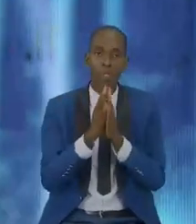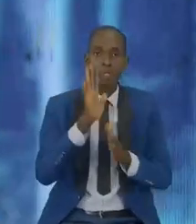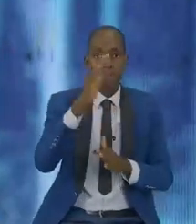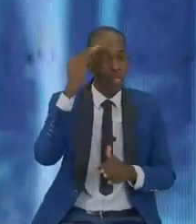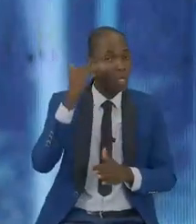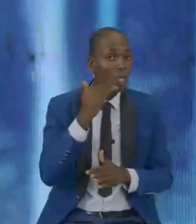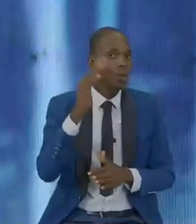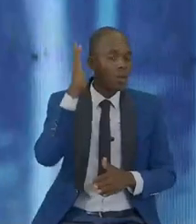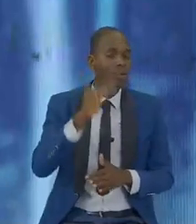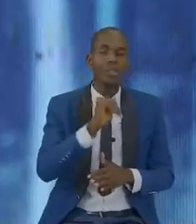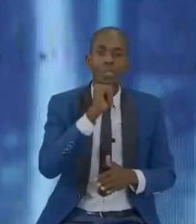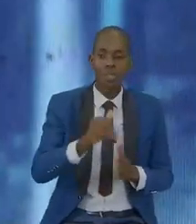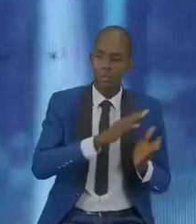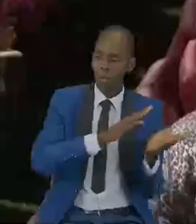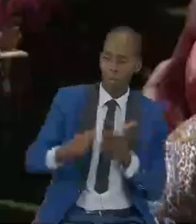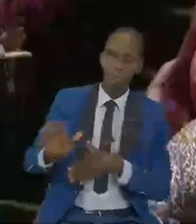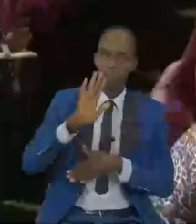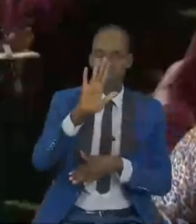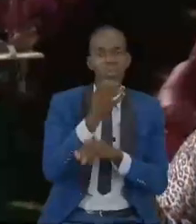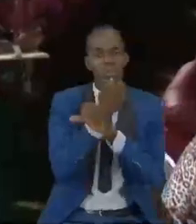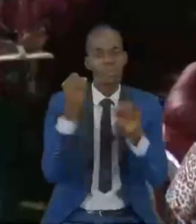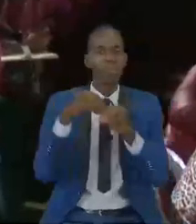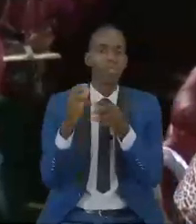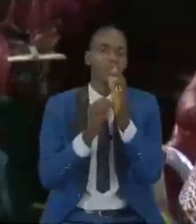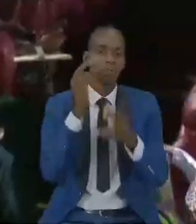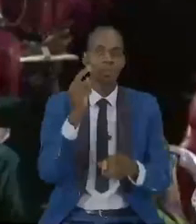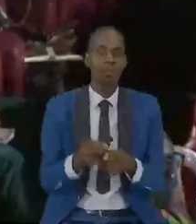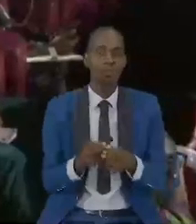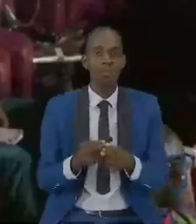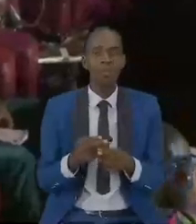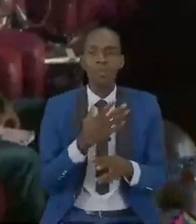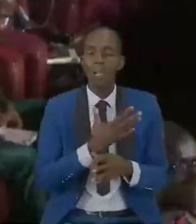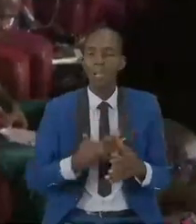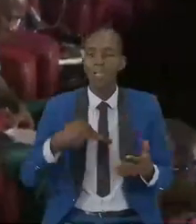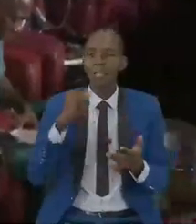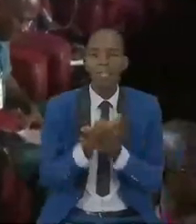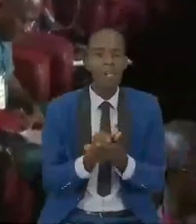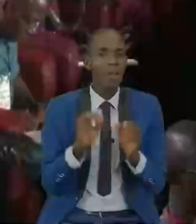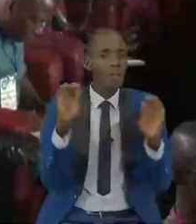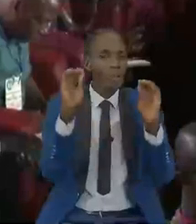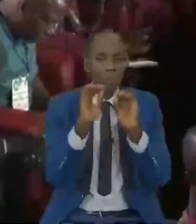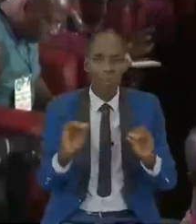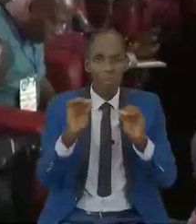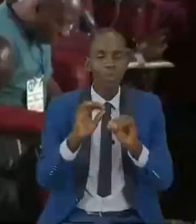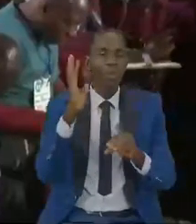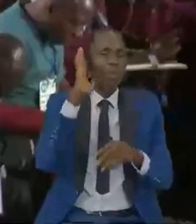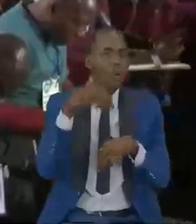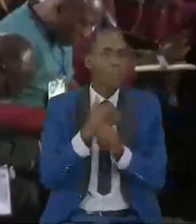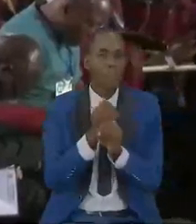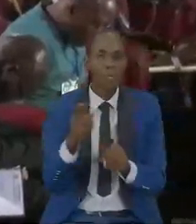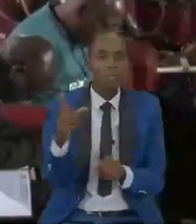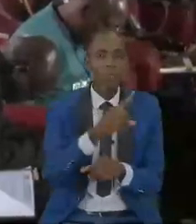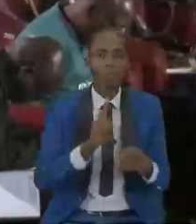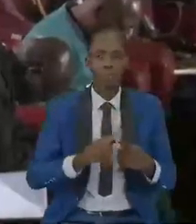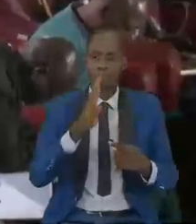salut. Je prie que ta tête ne rejette pas le salut et que